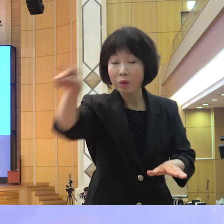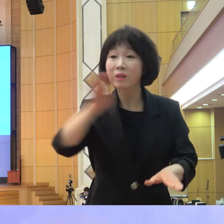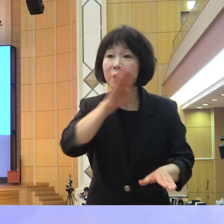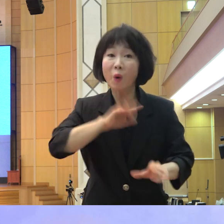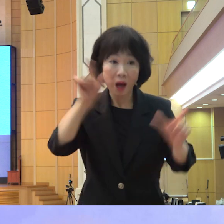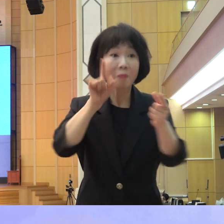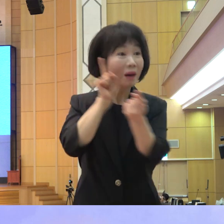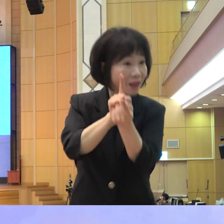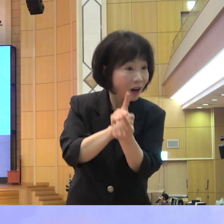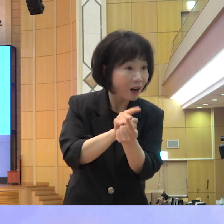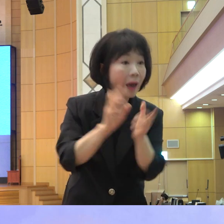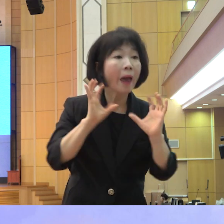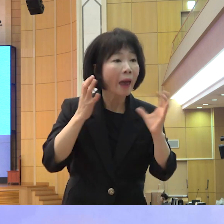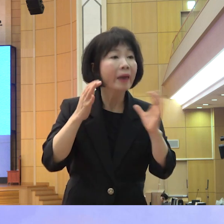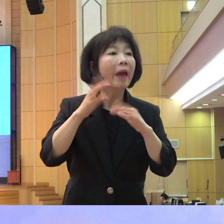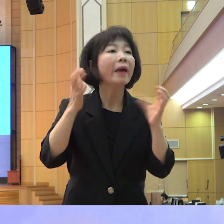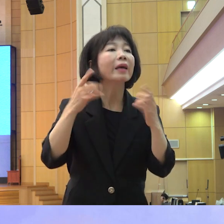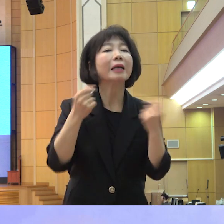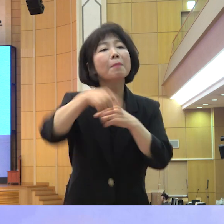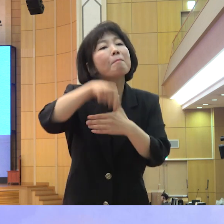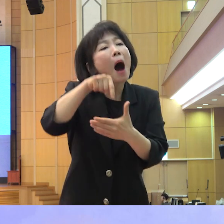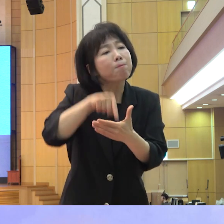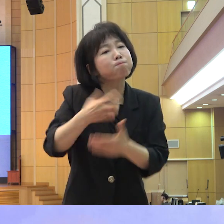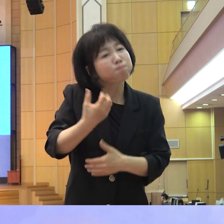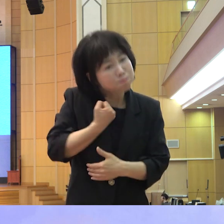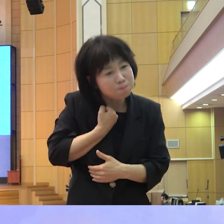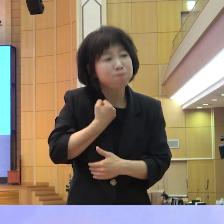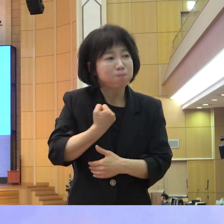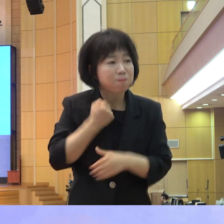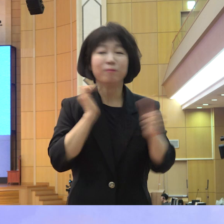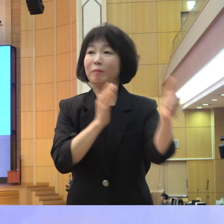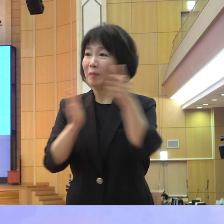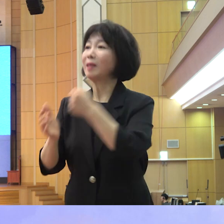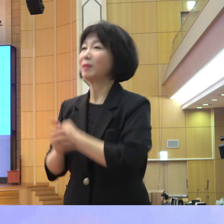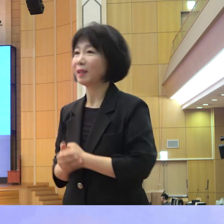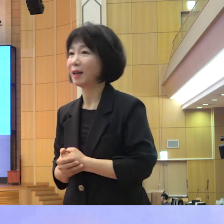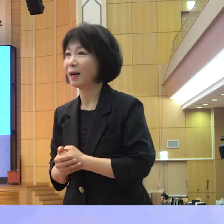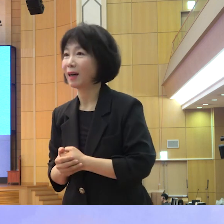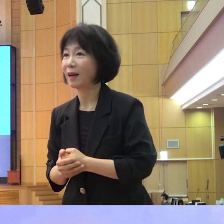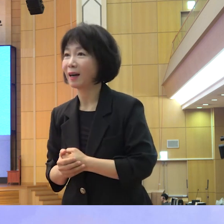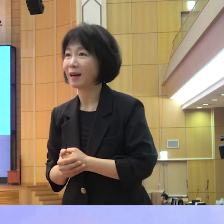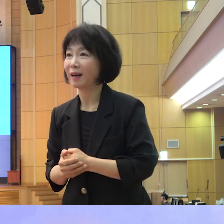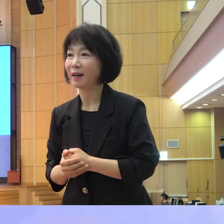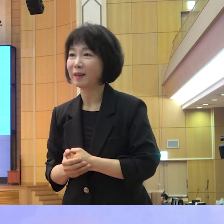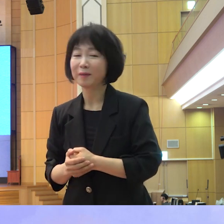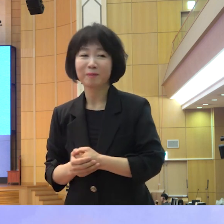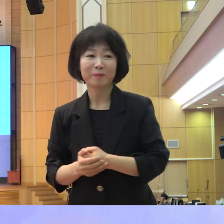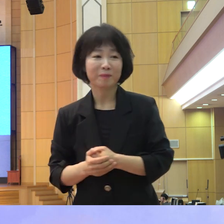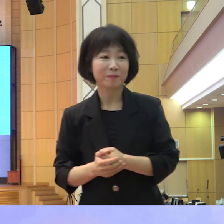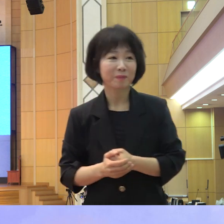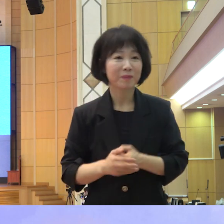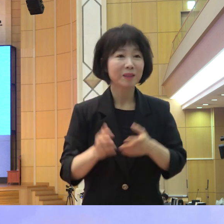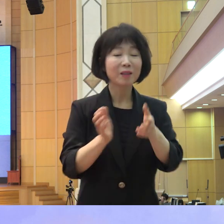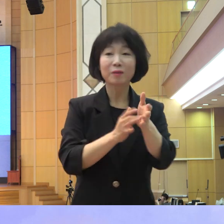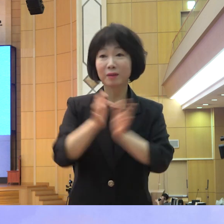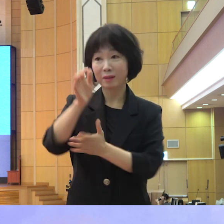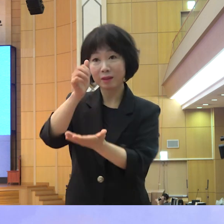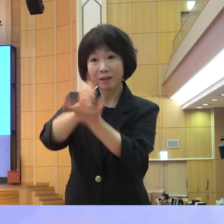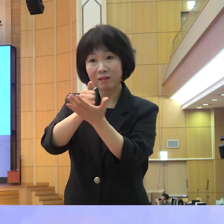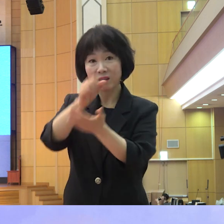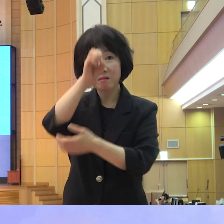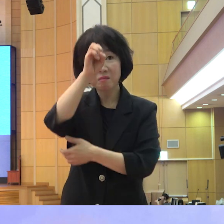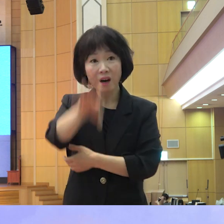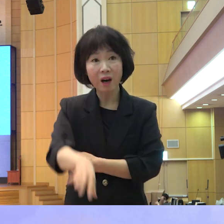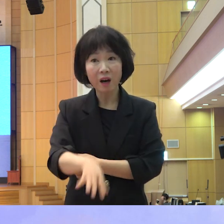주일을 맞이해서 어린아이 같은 마음으로, 예수님께서도 이렇게 말씀하시죠. 바로 이 어린아이 같은